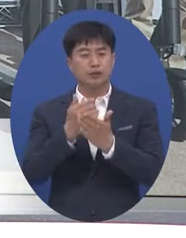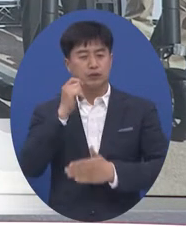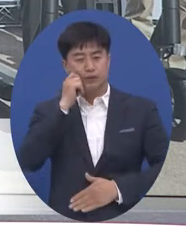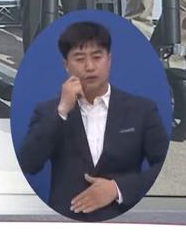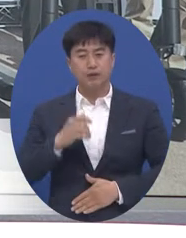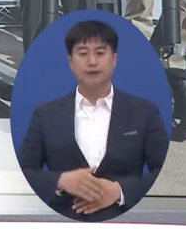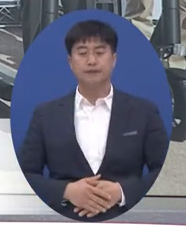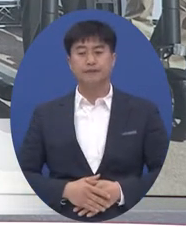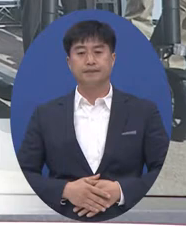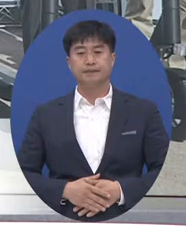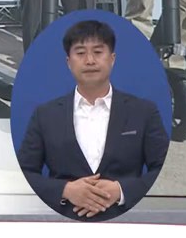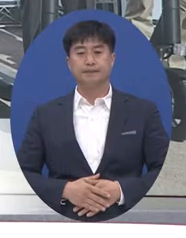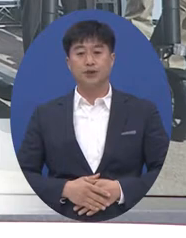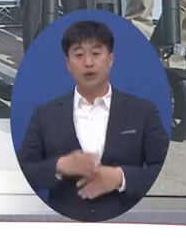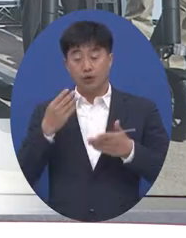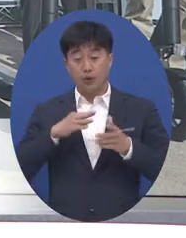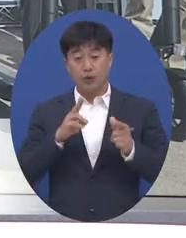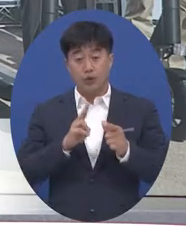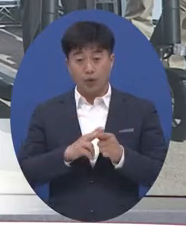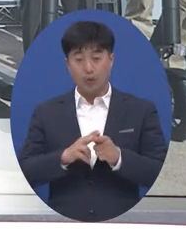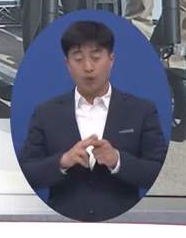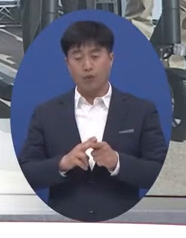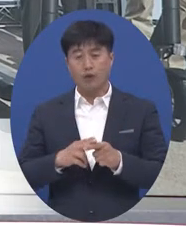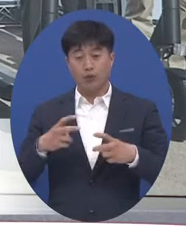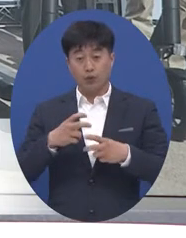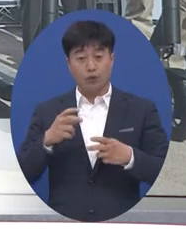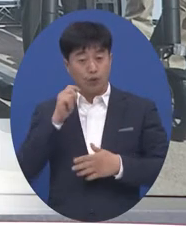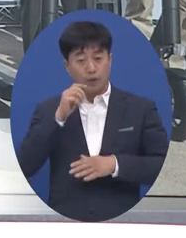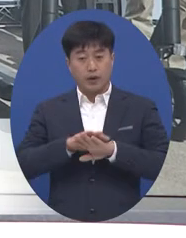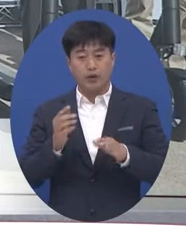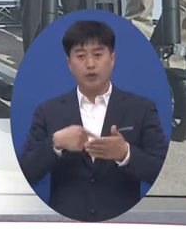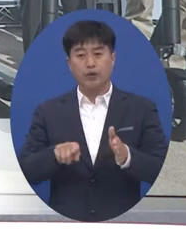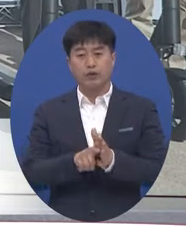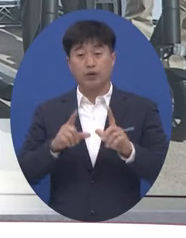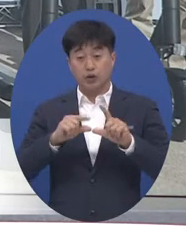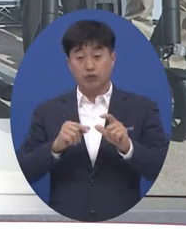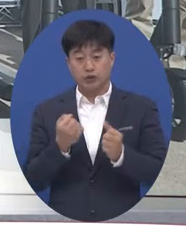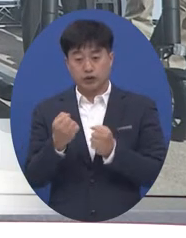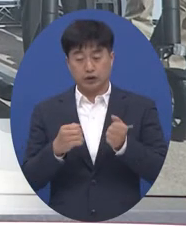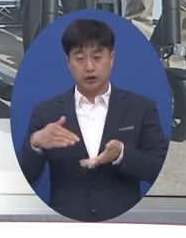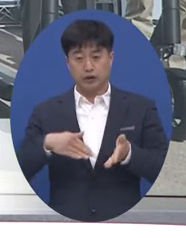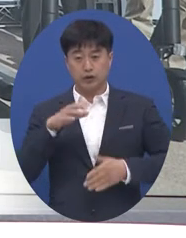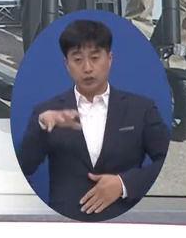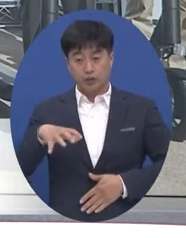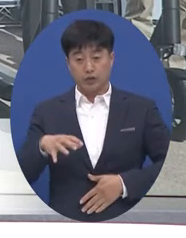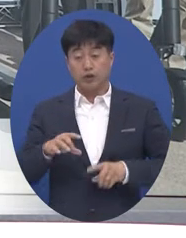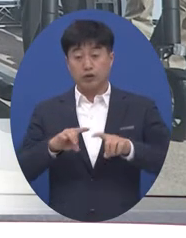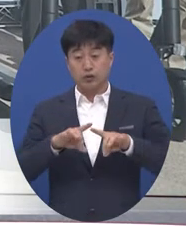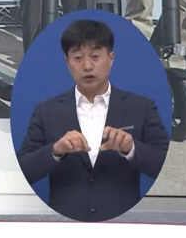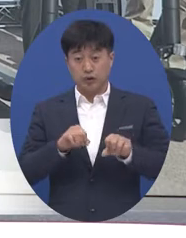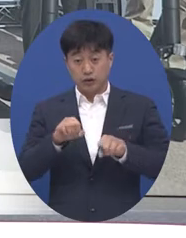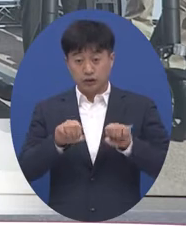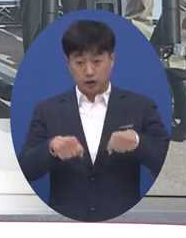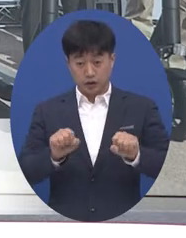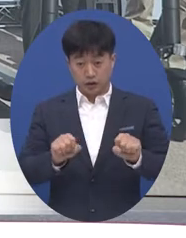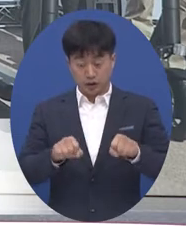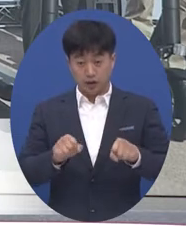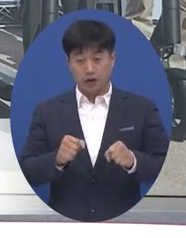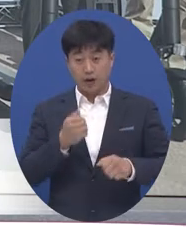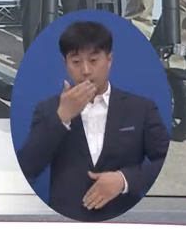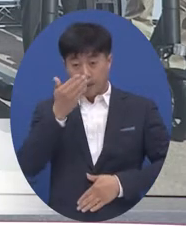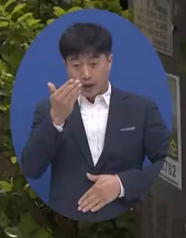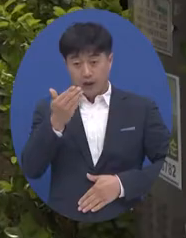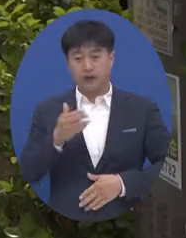못하고 있습니다. 경기도가 교통난 해결을 위해 일부 자전거 도로에서 전동 킥보드를 탈수 있도록 실증 사업을